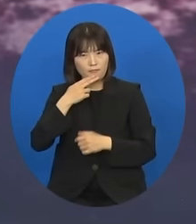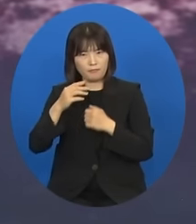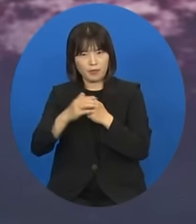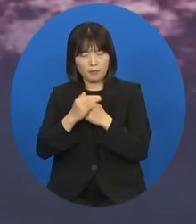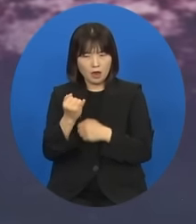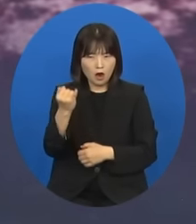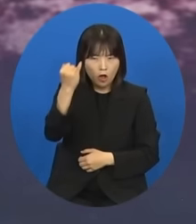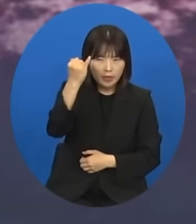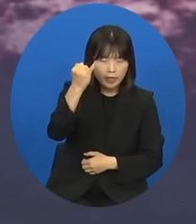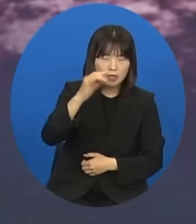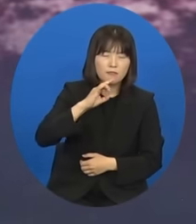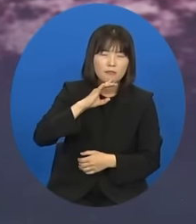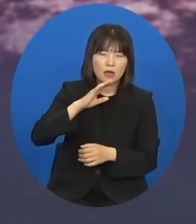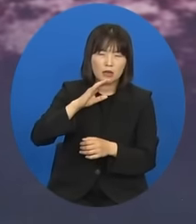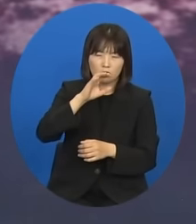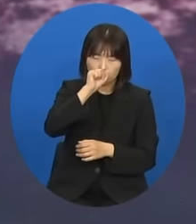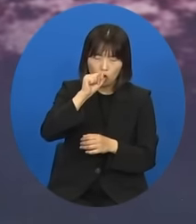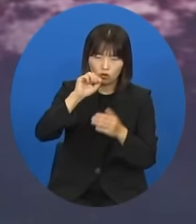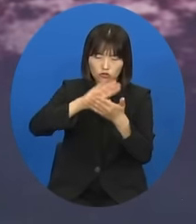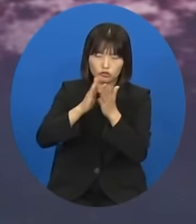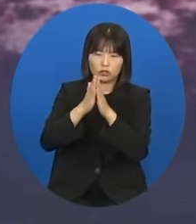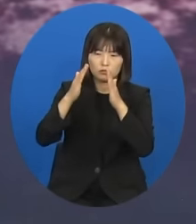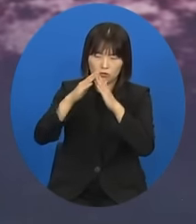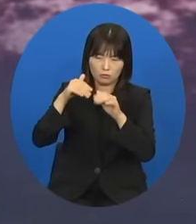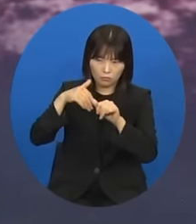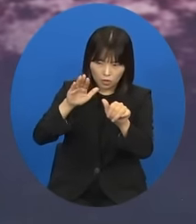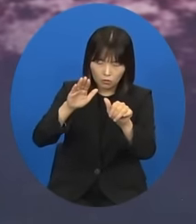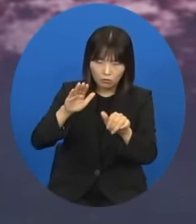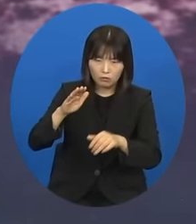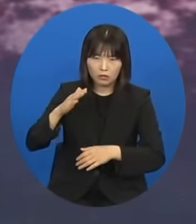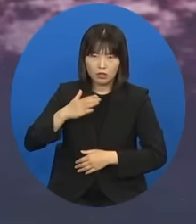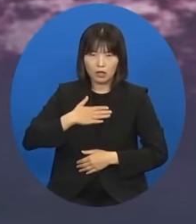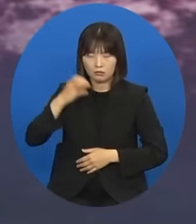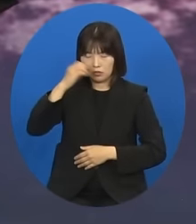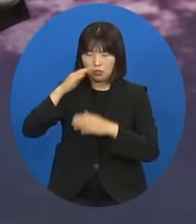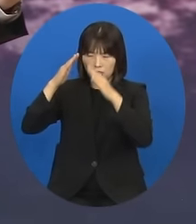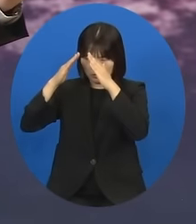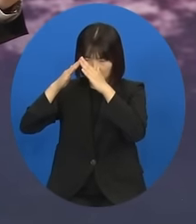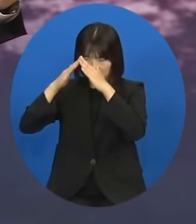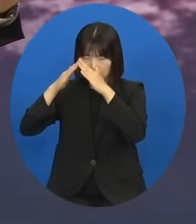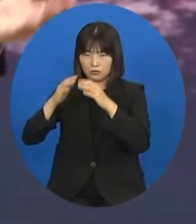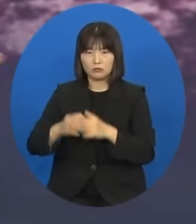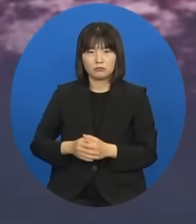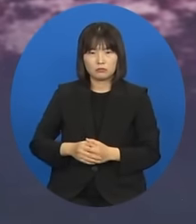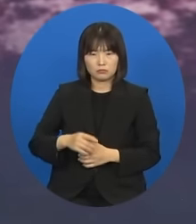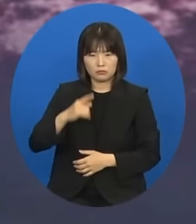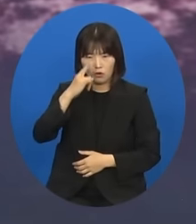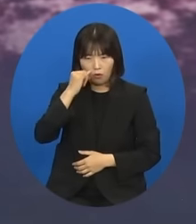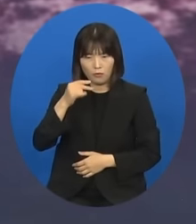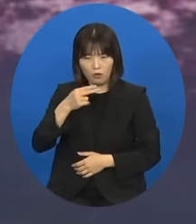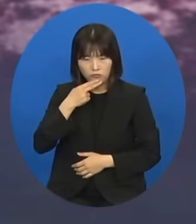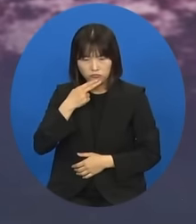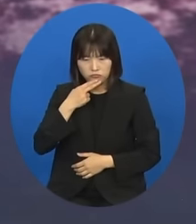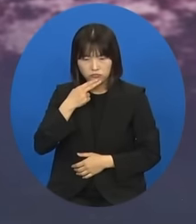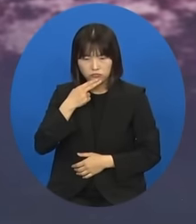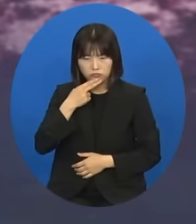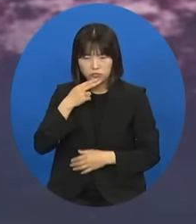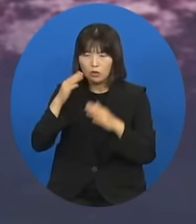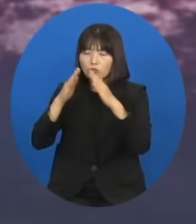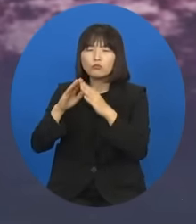좋아해서 언니만 좋은 유천 보내고 자기는 집에 놔뒀다 이거 엄마도 없는데 뭐 하겠어 집에서